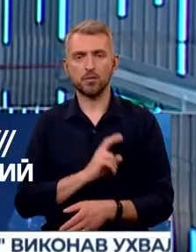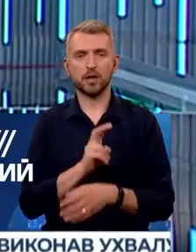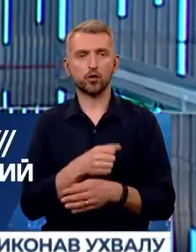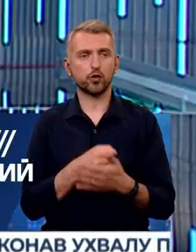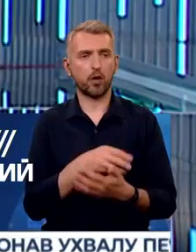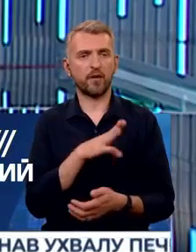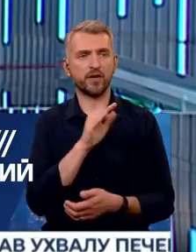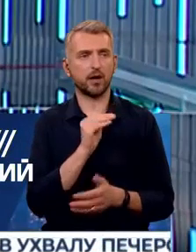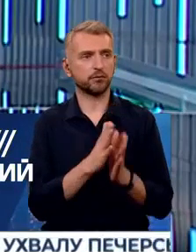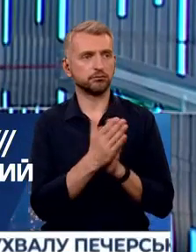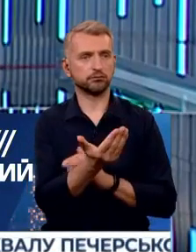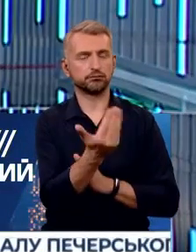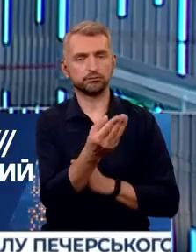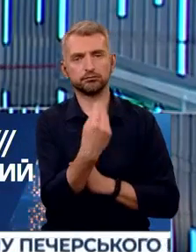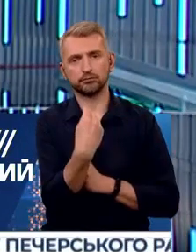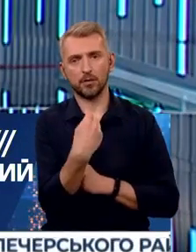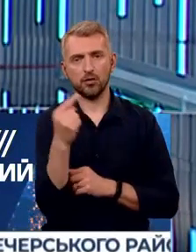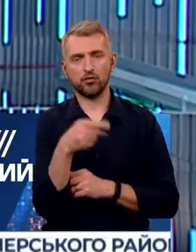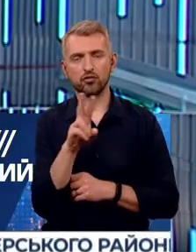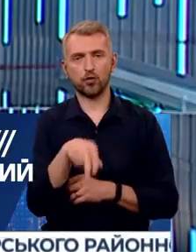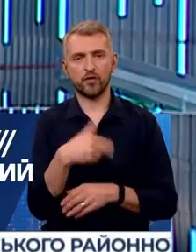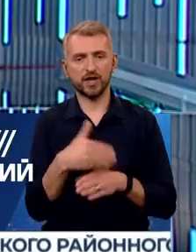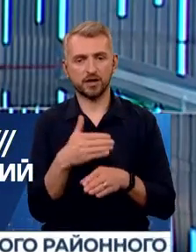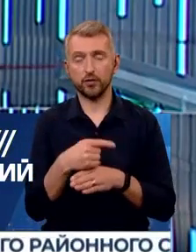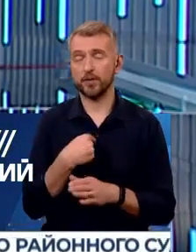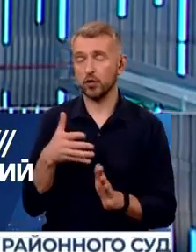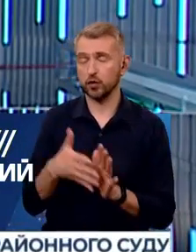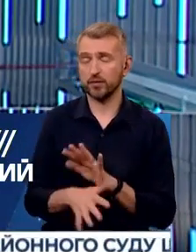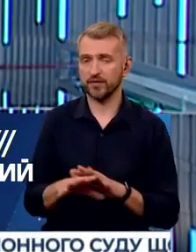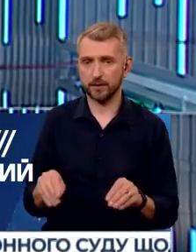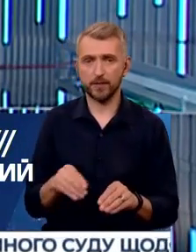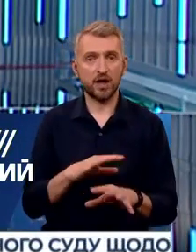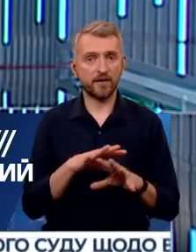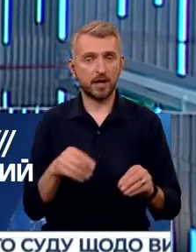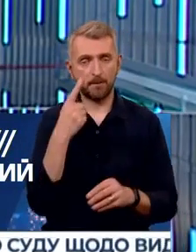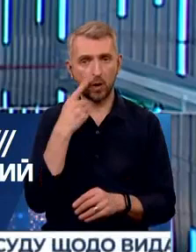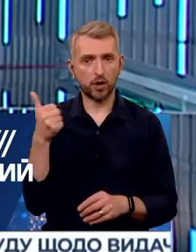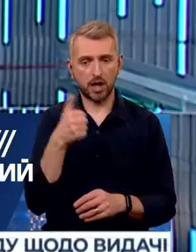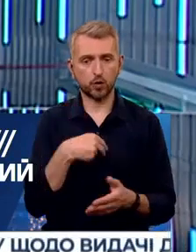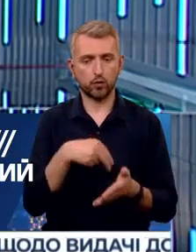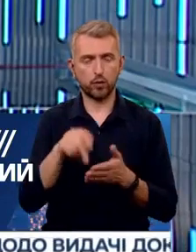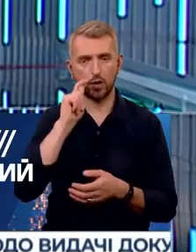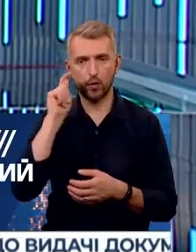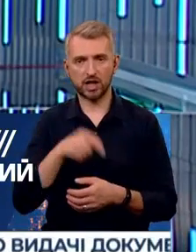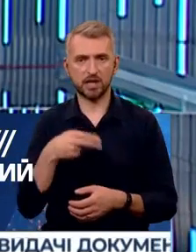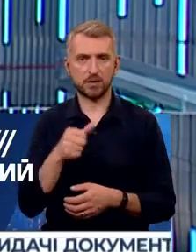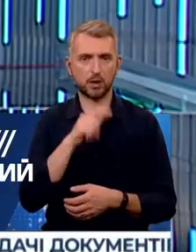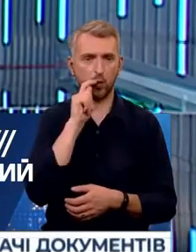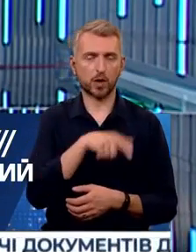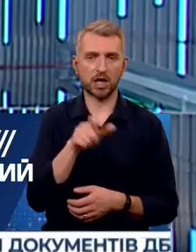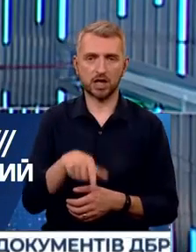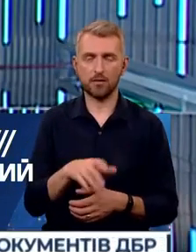Міжнародного валютного фонду просити 1000 доларів кредиту? Все, я зрозумів. От і все. Пріоритет – купуй українське, плати